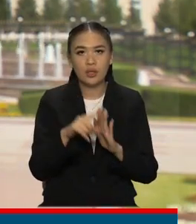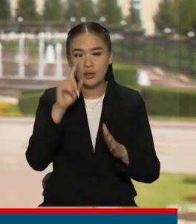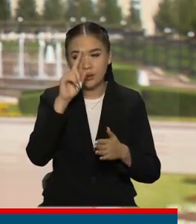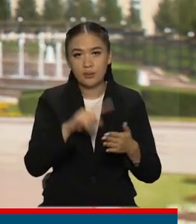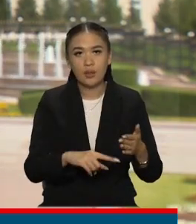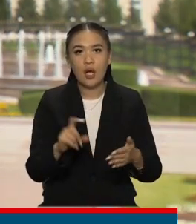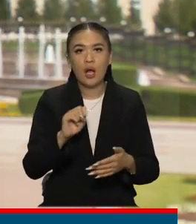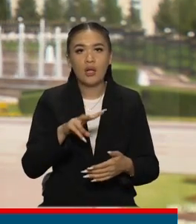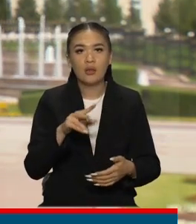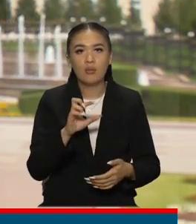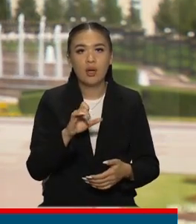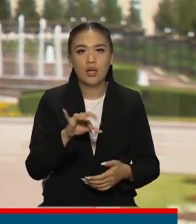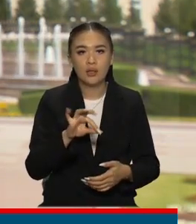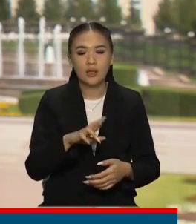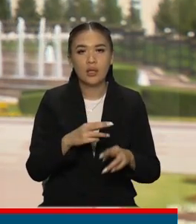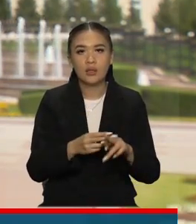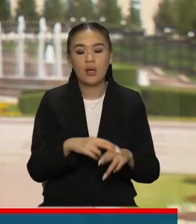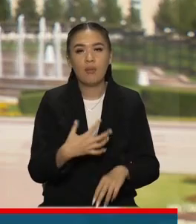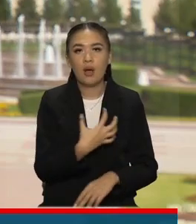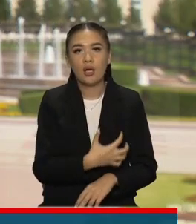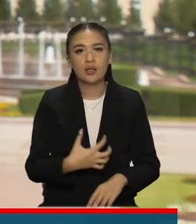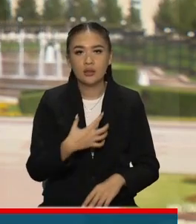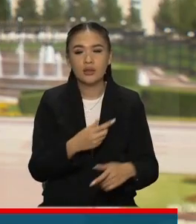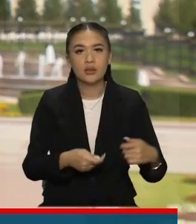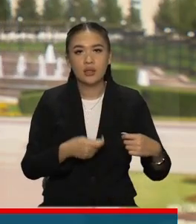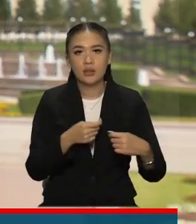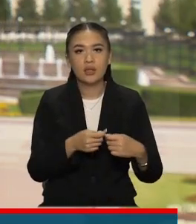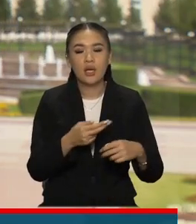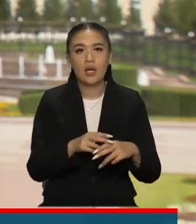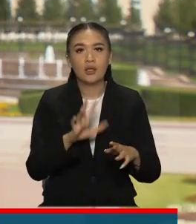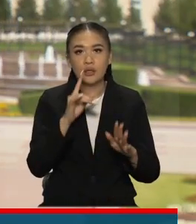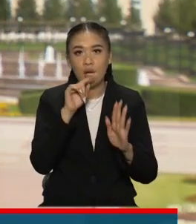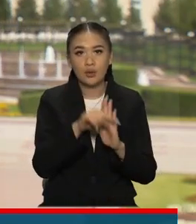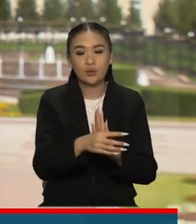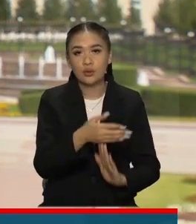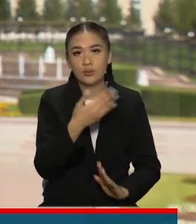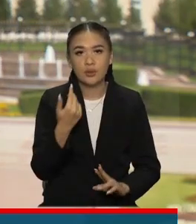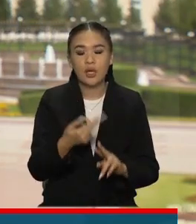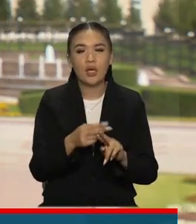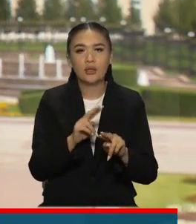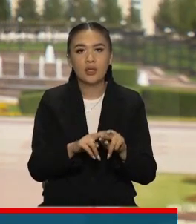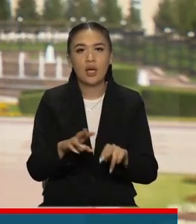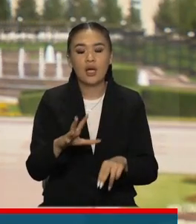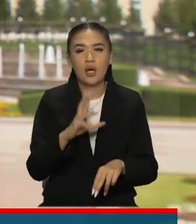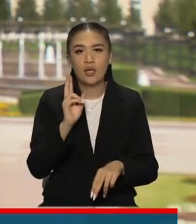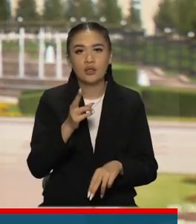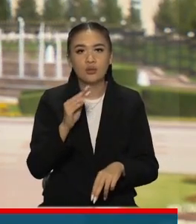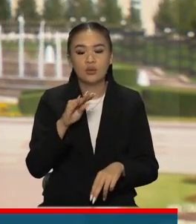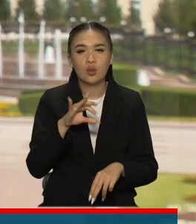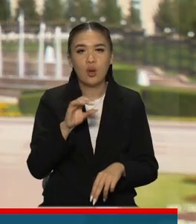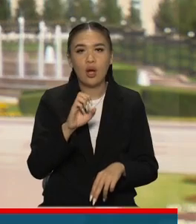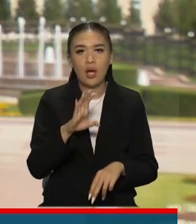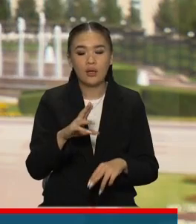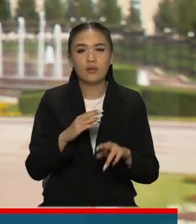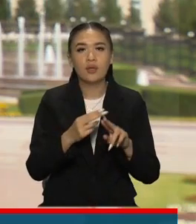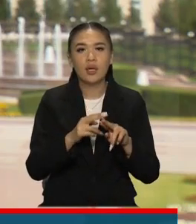Себебі Албания Балқан түбегіндегі маңызды серіктес. Яғни араласпаса ағайын жат демекші Қасым Жомарт Тоқаев Астана мен Тирана